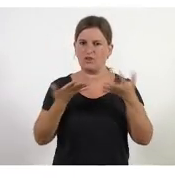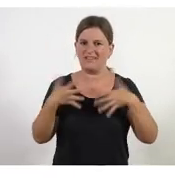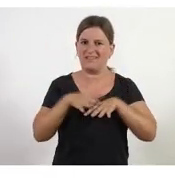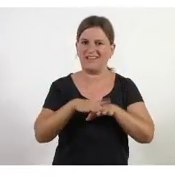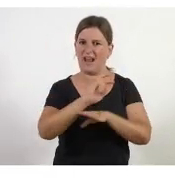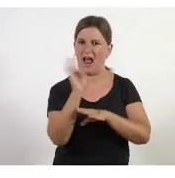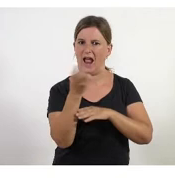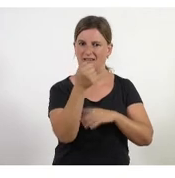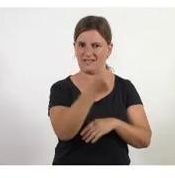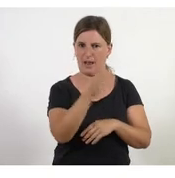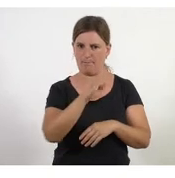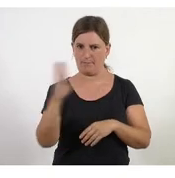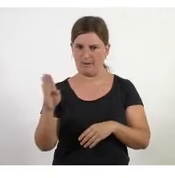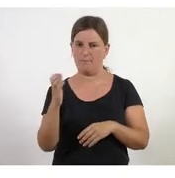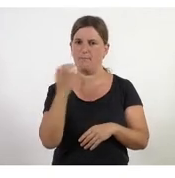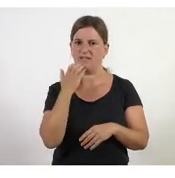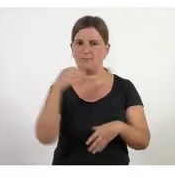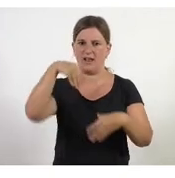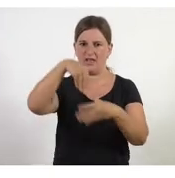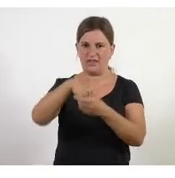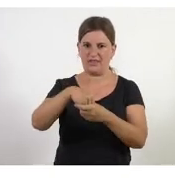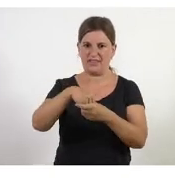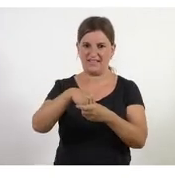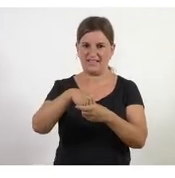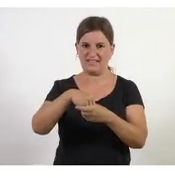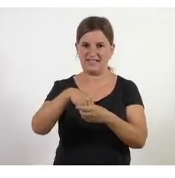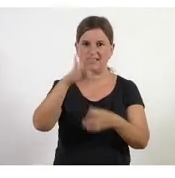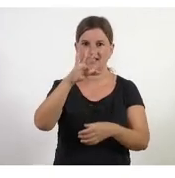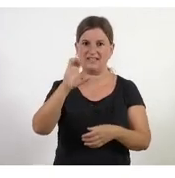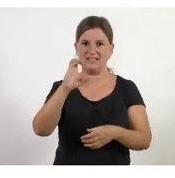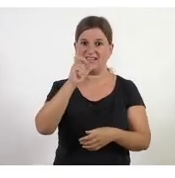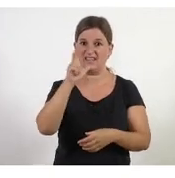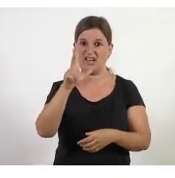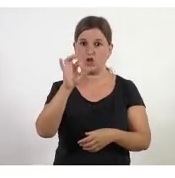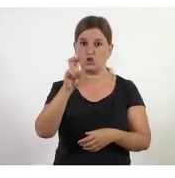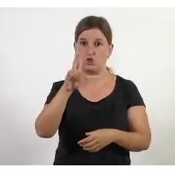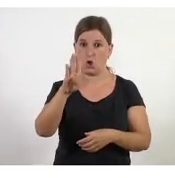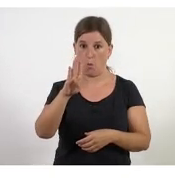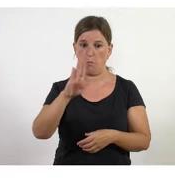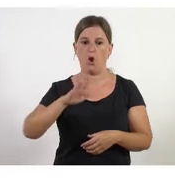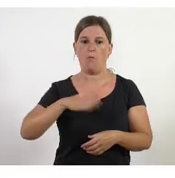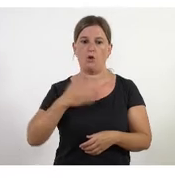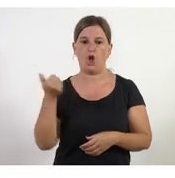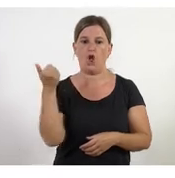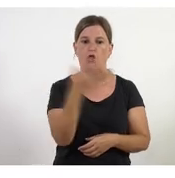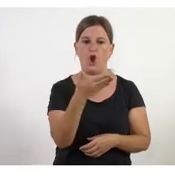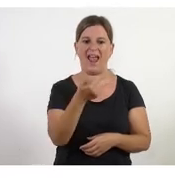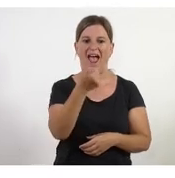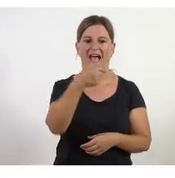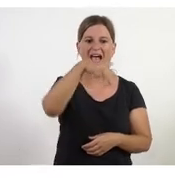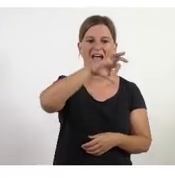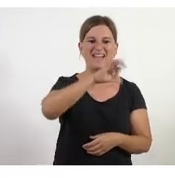tipus d'aplicacions, d'acord? I dintre del programa TechSap podem tenir la donació d'Asana o fer